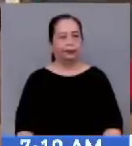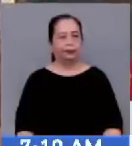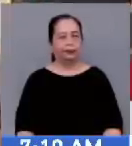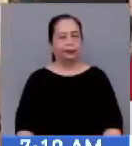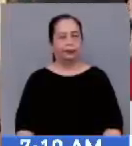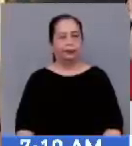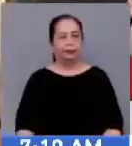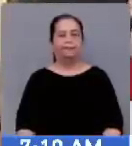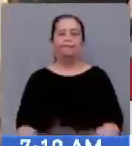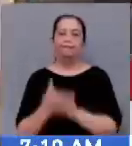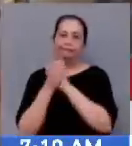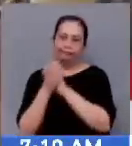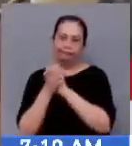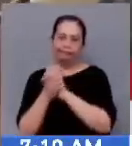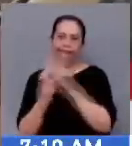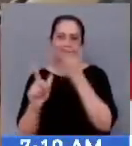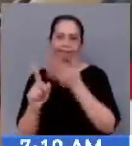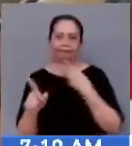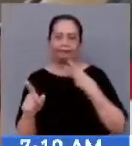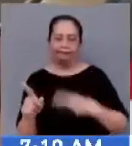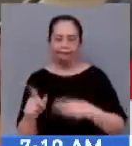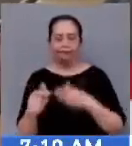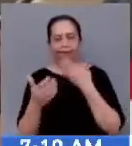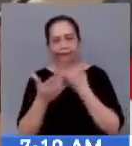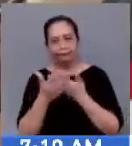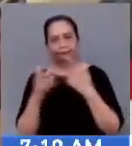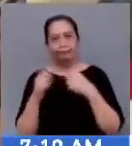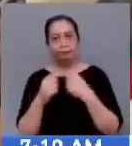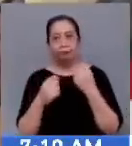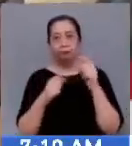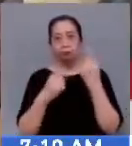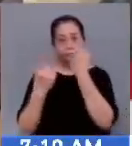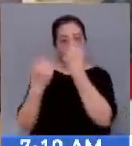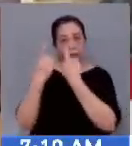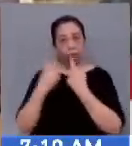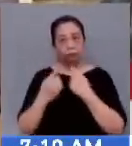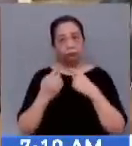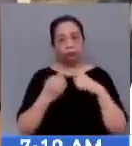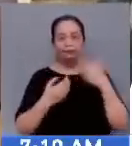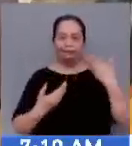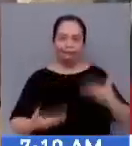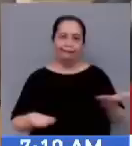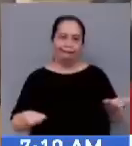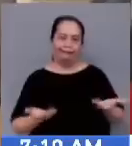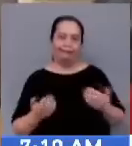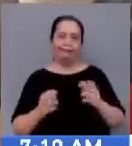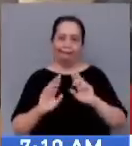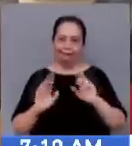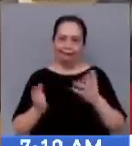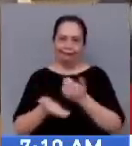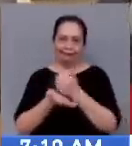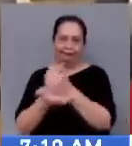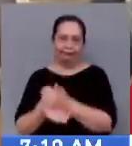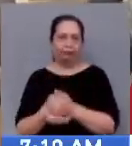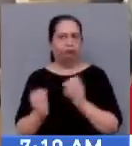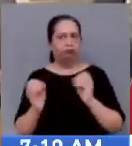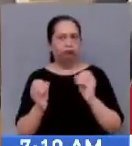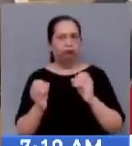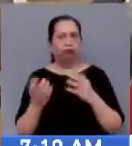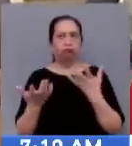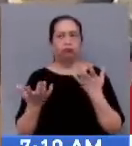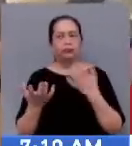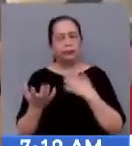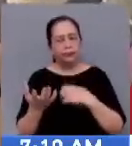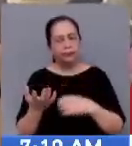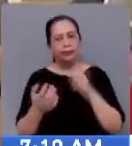Congratulate ko siya. I wish her well. Kung meron mga tanong, andito lang kami lagi. Wala naman tayong hinangad, kundi yung mga